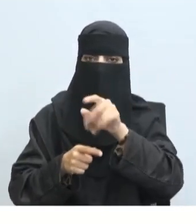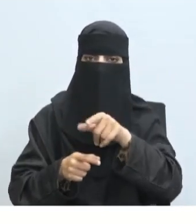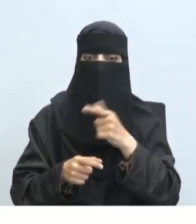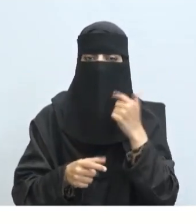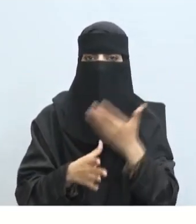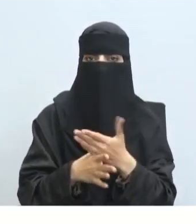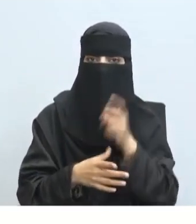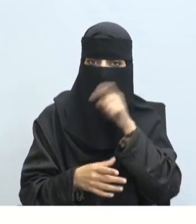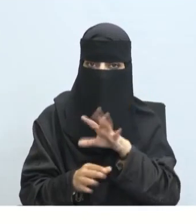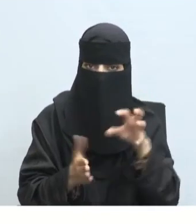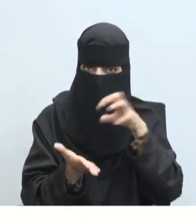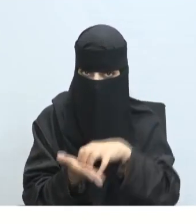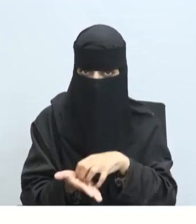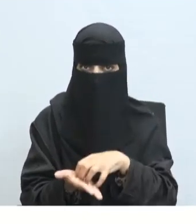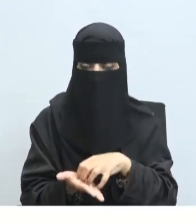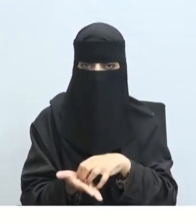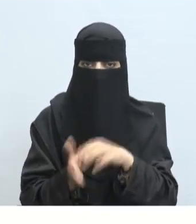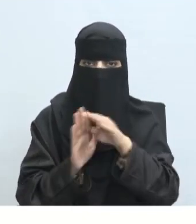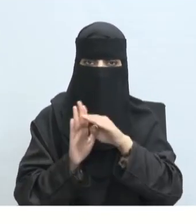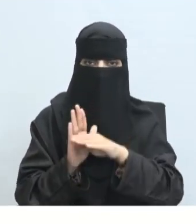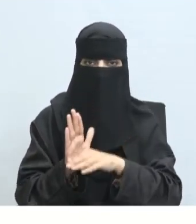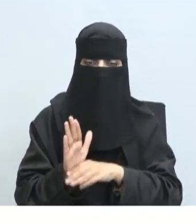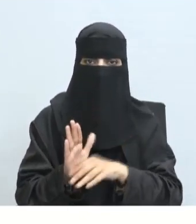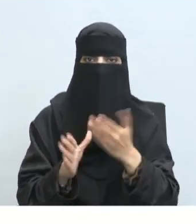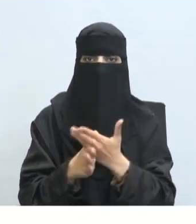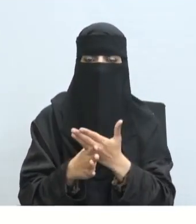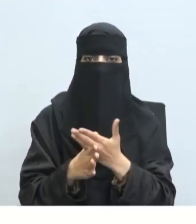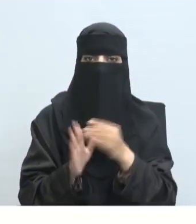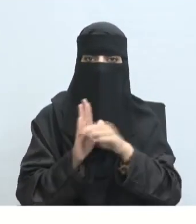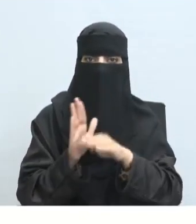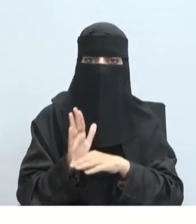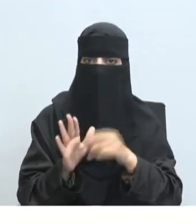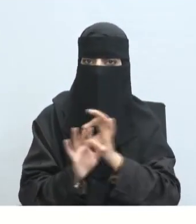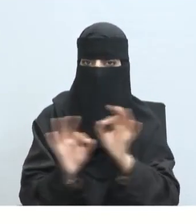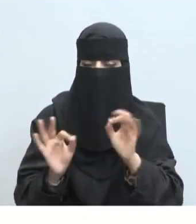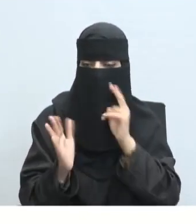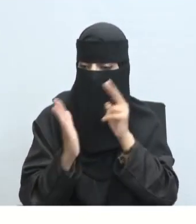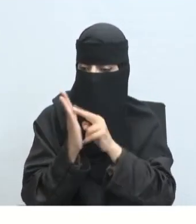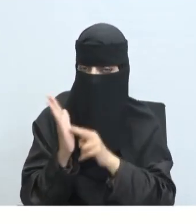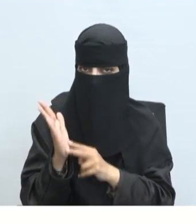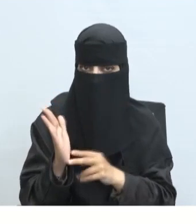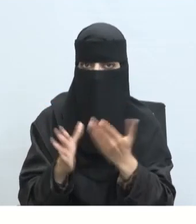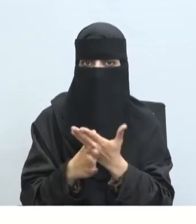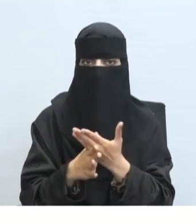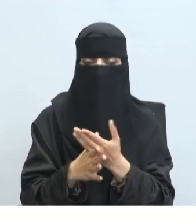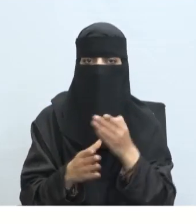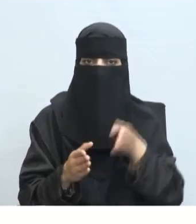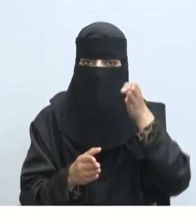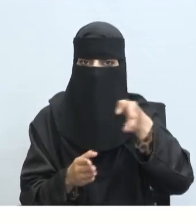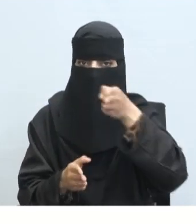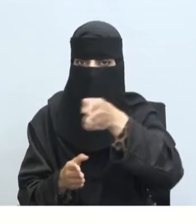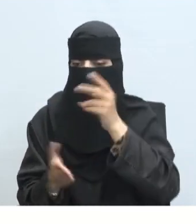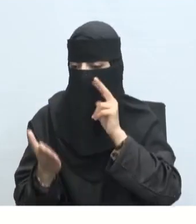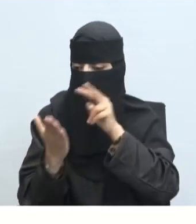ذكرنا يجب ان تضع ما يسمى باللون ليست او قائمه في الاحتياجات وكل مع كل زياره لكل